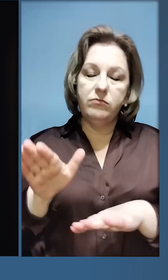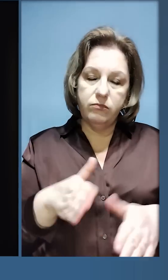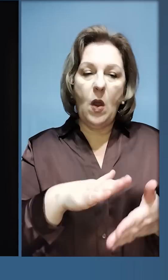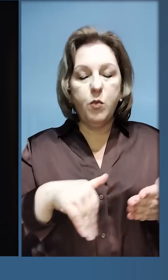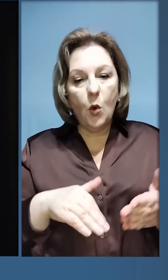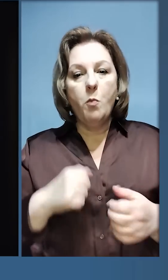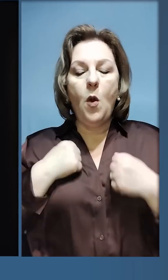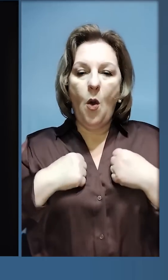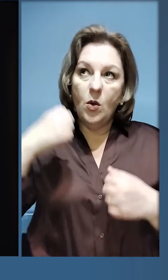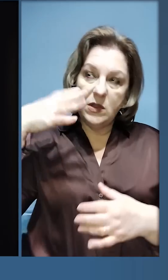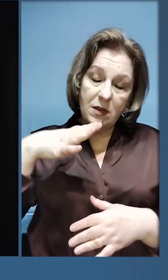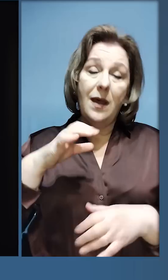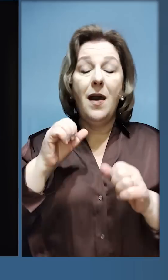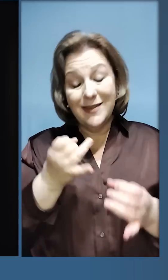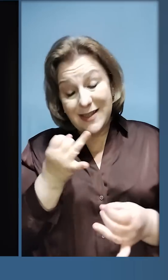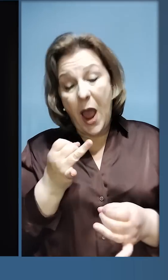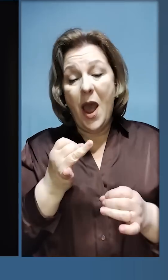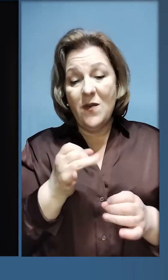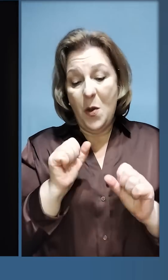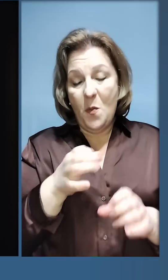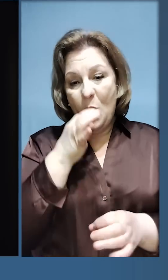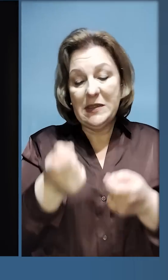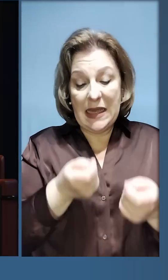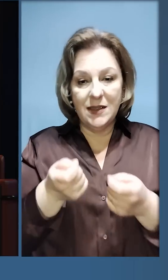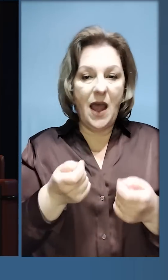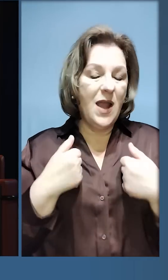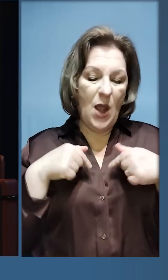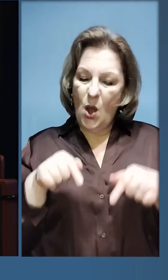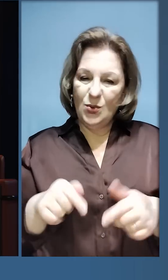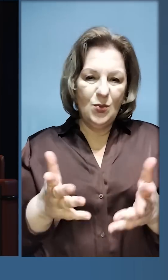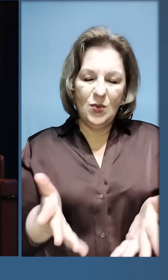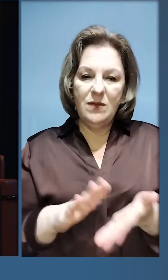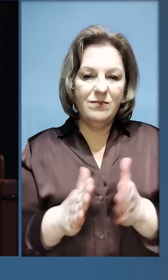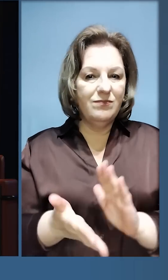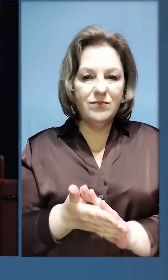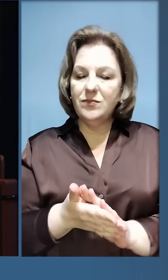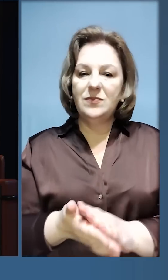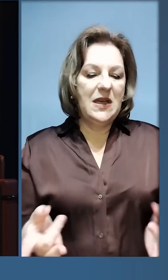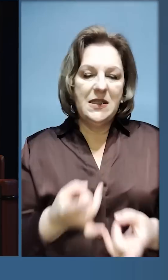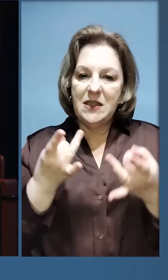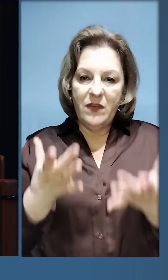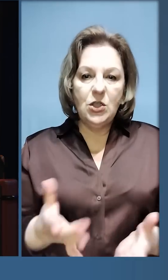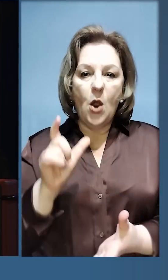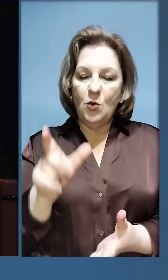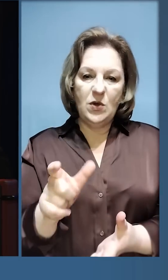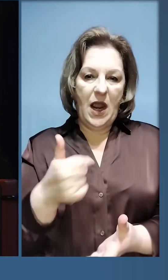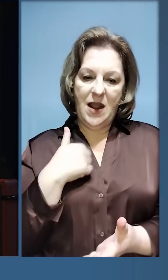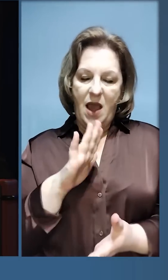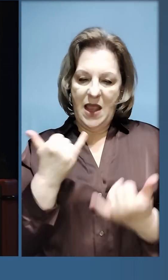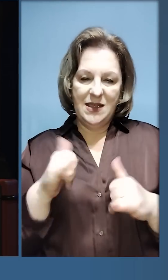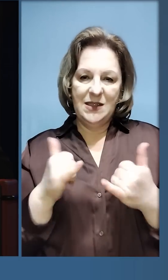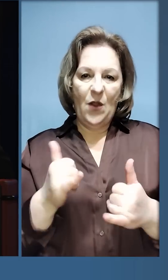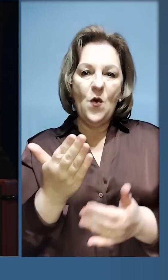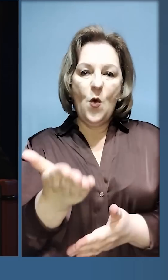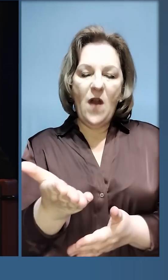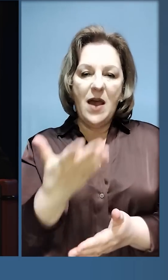душ, якщо вам дуже цікаво, можу і ці деталі сказати. Але тут я дуже звичайна людина, я думаю, я не